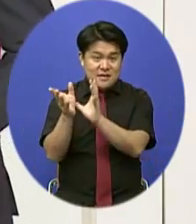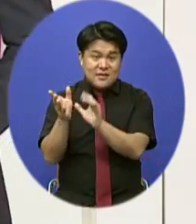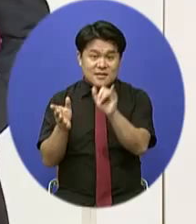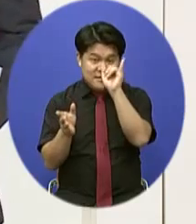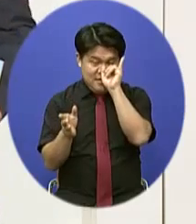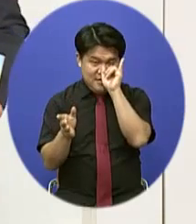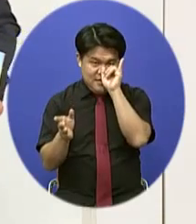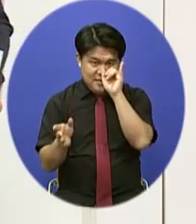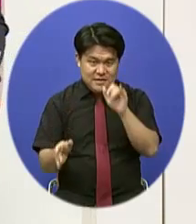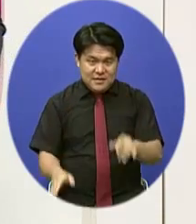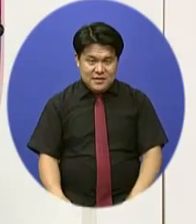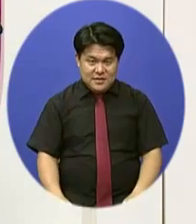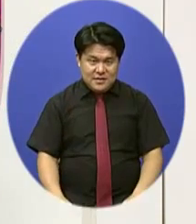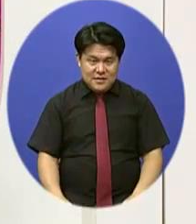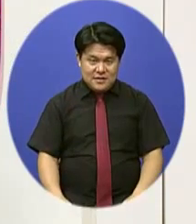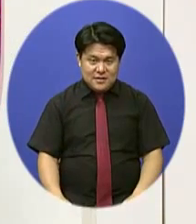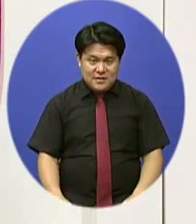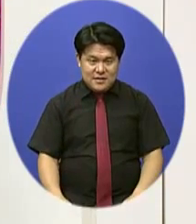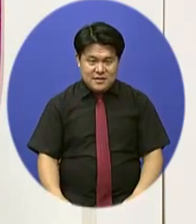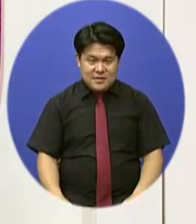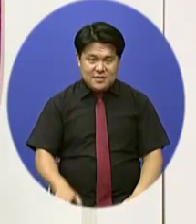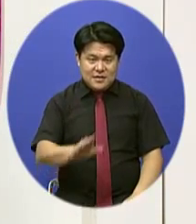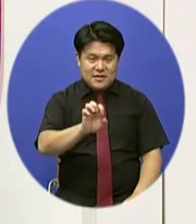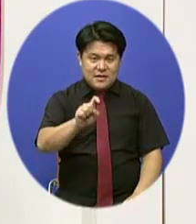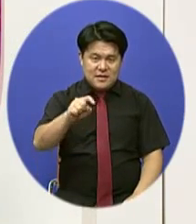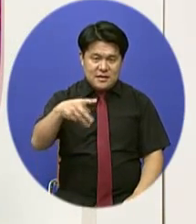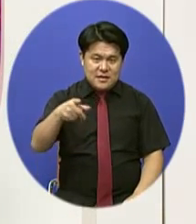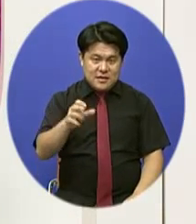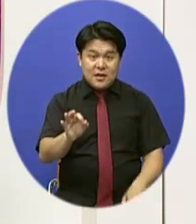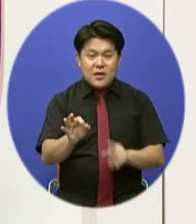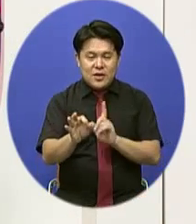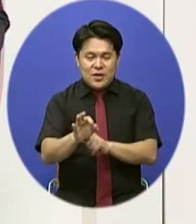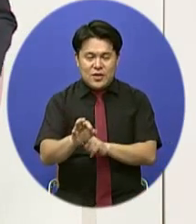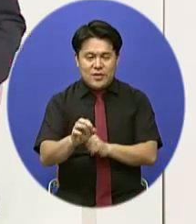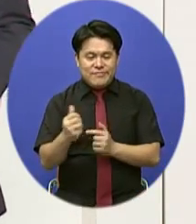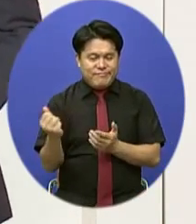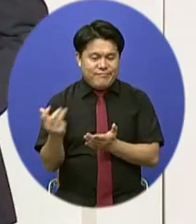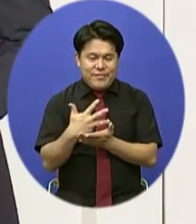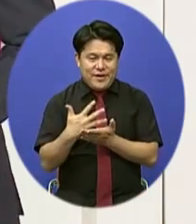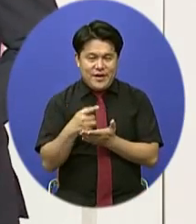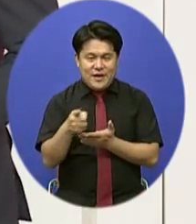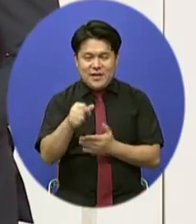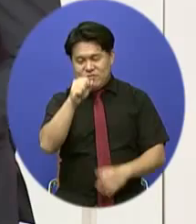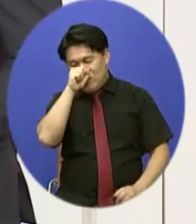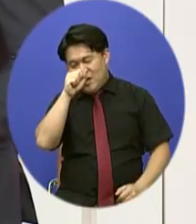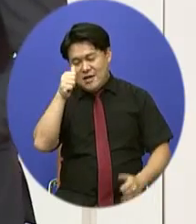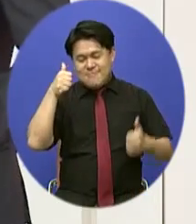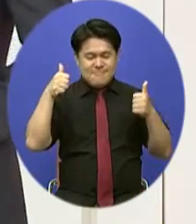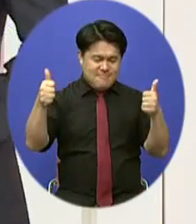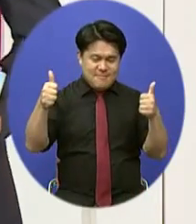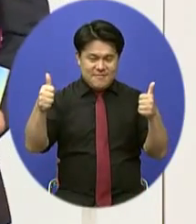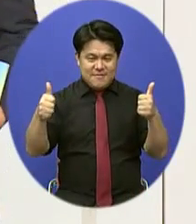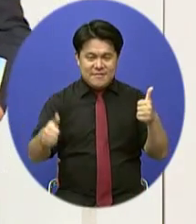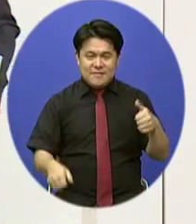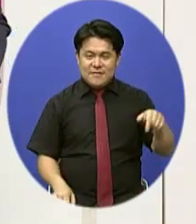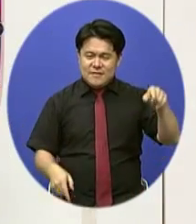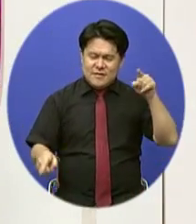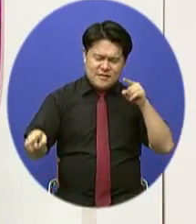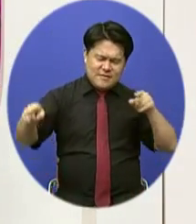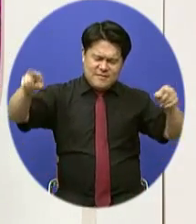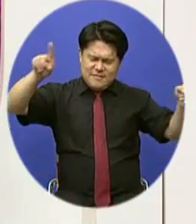피니. 됐어. 좋은 게 팔자로다. 네. 좋구나 좋아. 벌써.